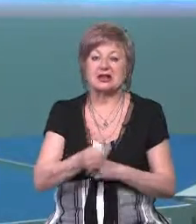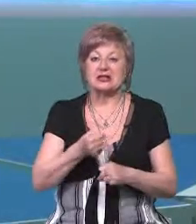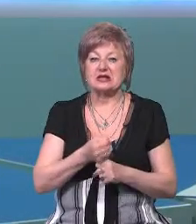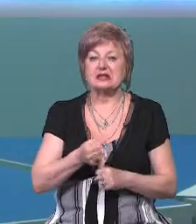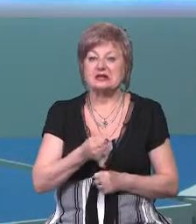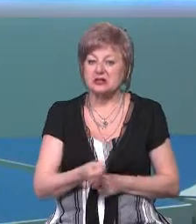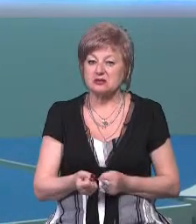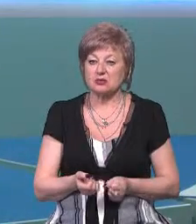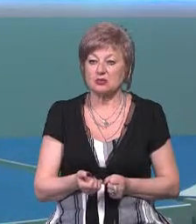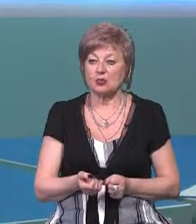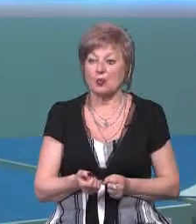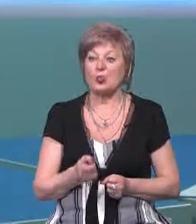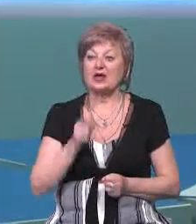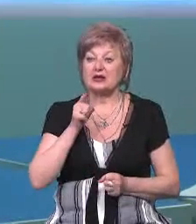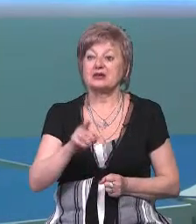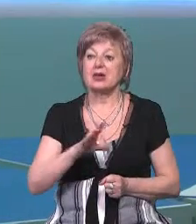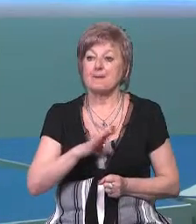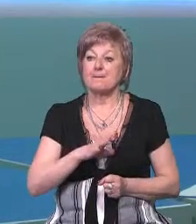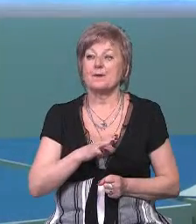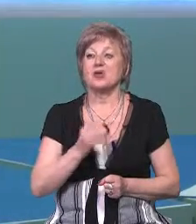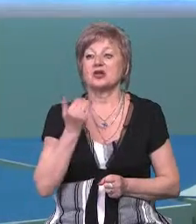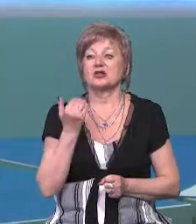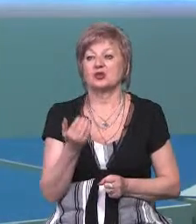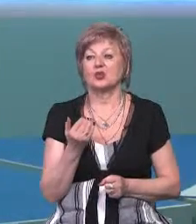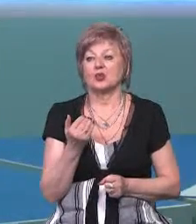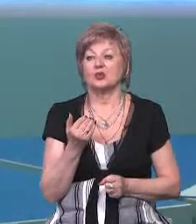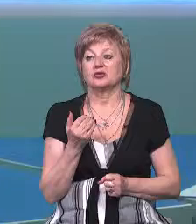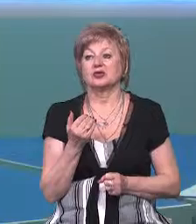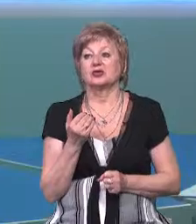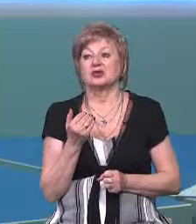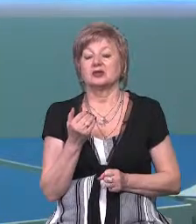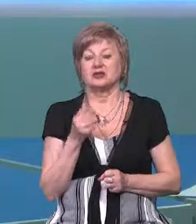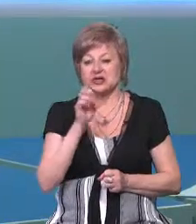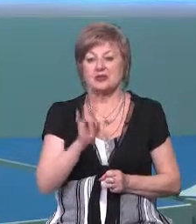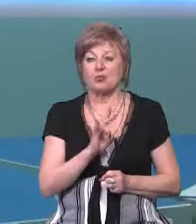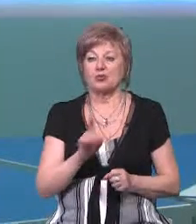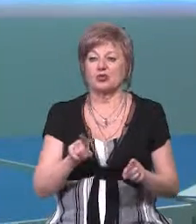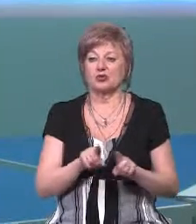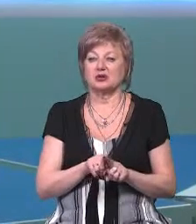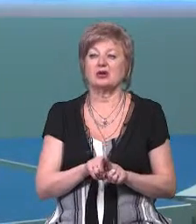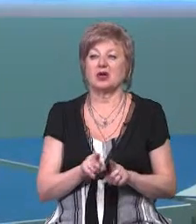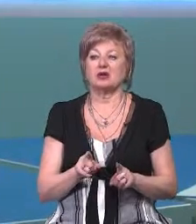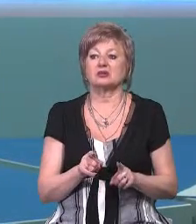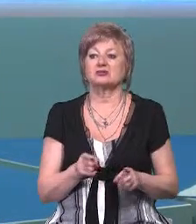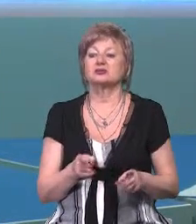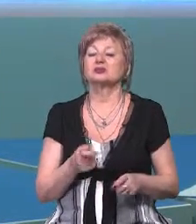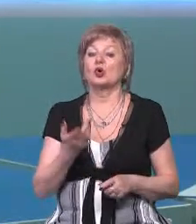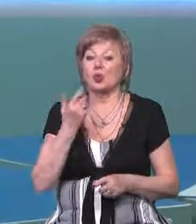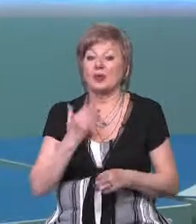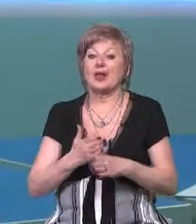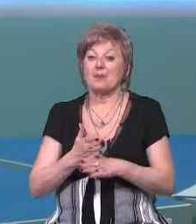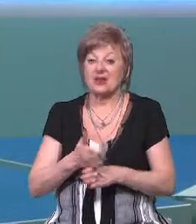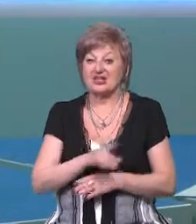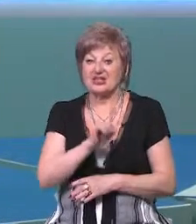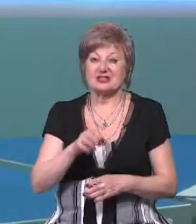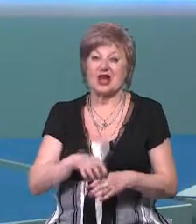як такому. І там був його ще один спорінник Німьолер, і це дуже його люблять цитувати, що коли прийшли за